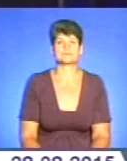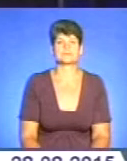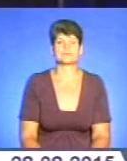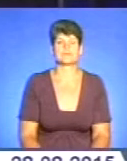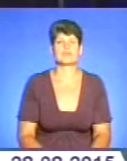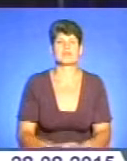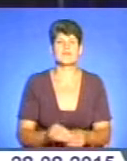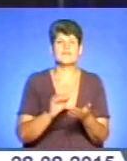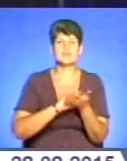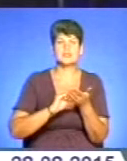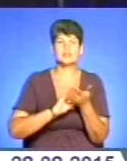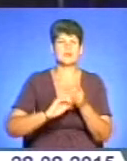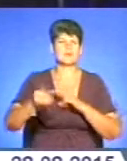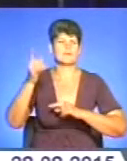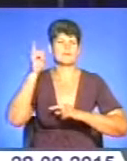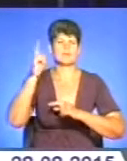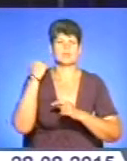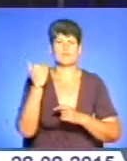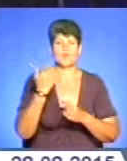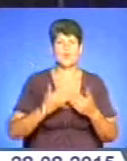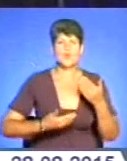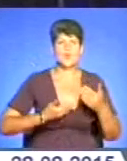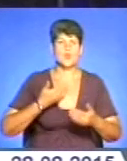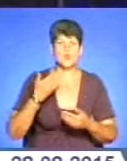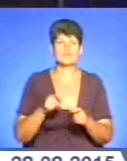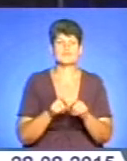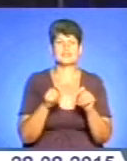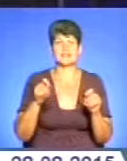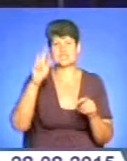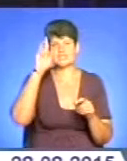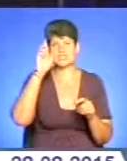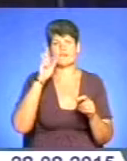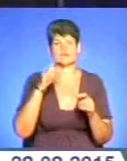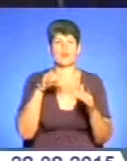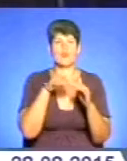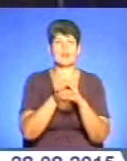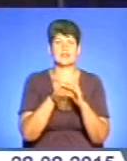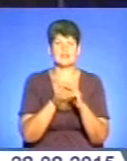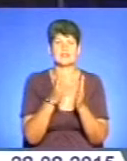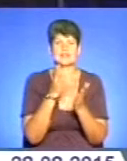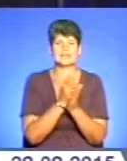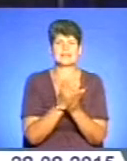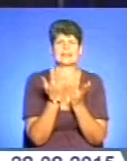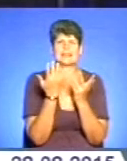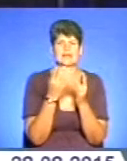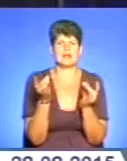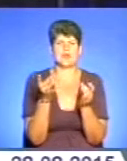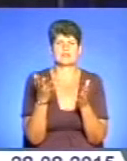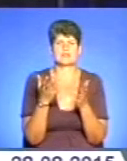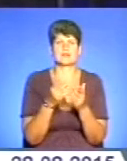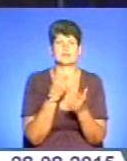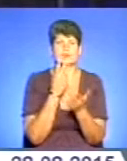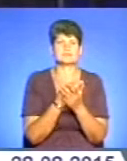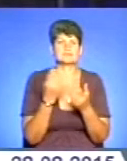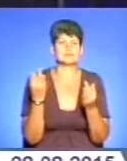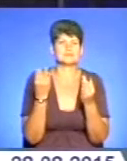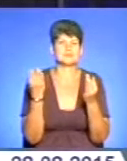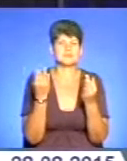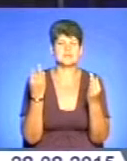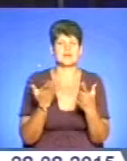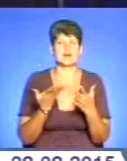У літописах відлуння твоїх кроків. Виставку під такою назвою відкрили в Державному архіві. Вона складається з кількох розділів і висвітлює чимало цікавих віг